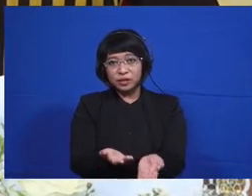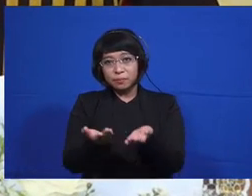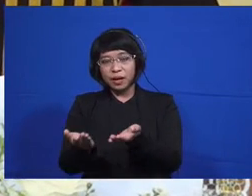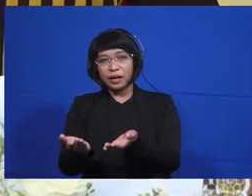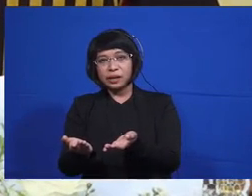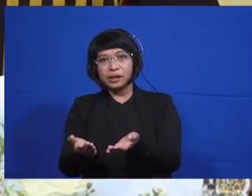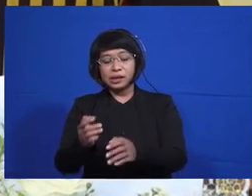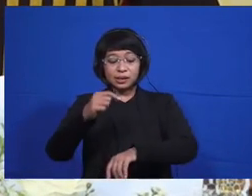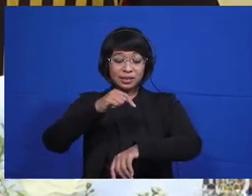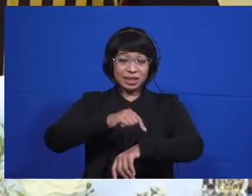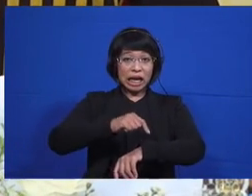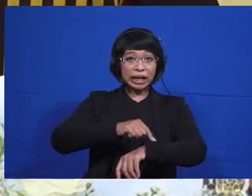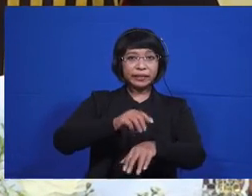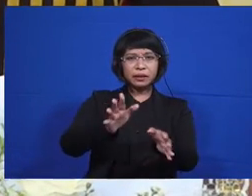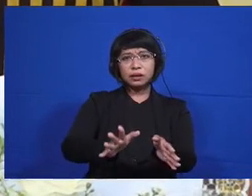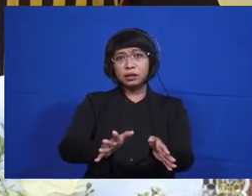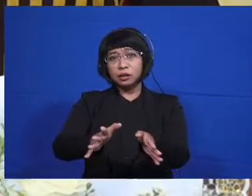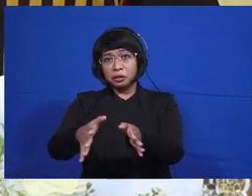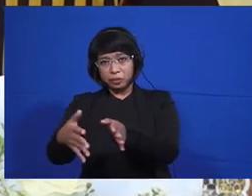kematianku sudah dekat.